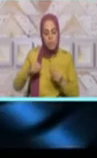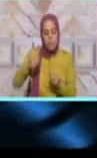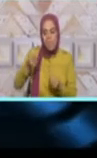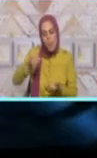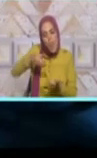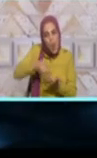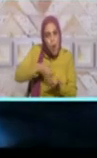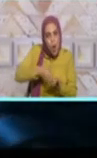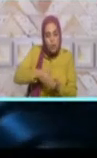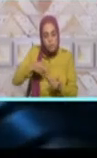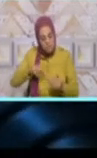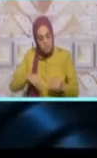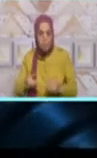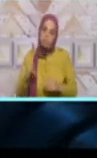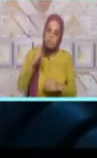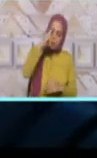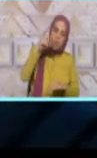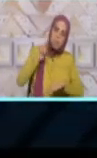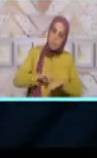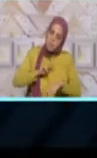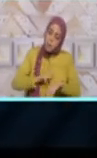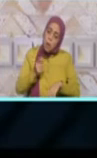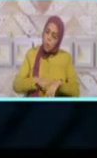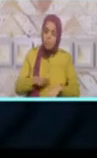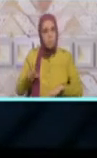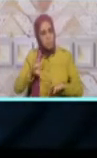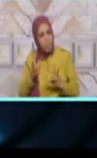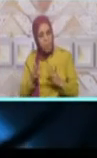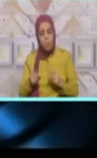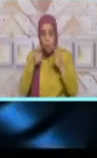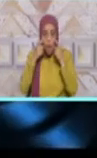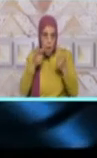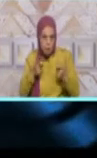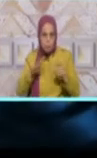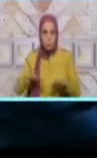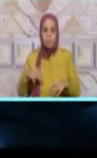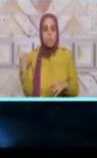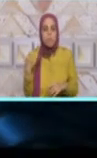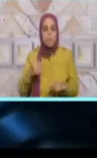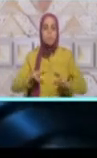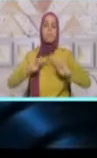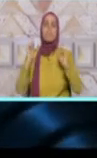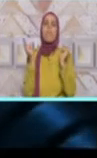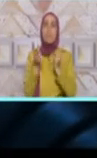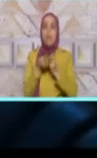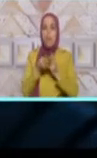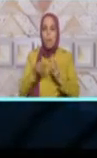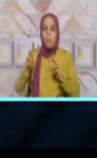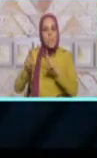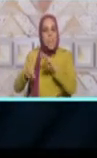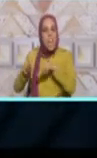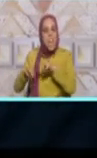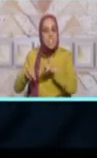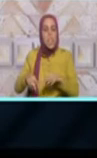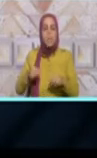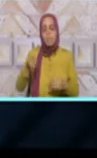المصري إلى الخارج خلال هذه الفترة، على الأقل لتأمين احتياجات البلاد من سلع